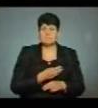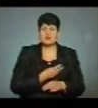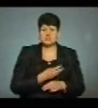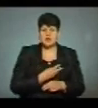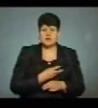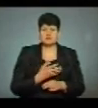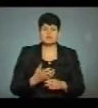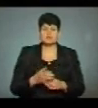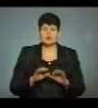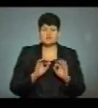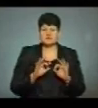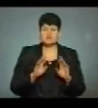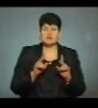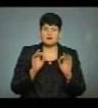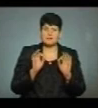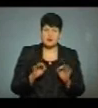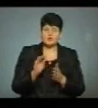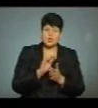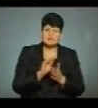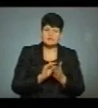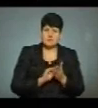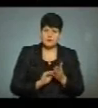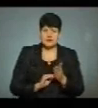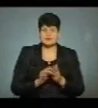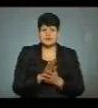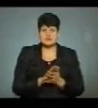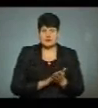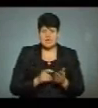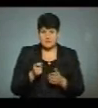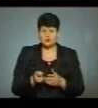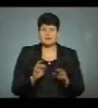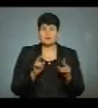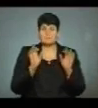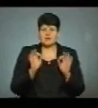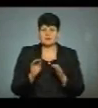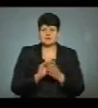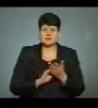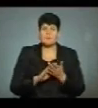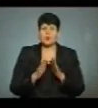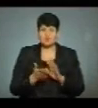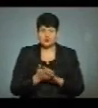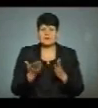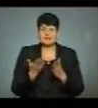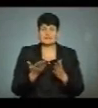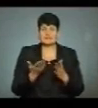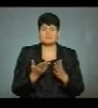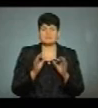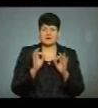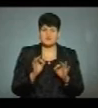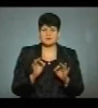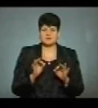громадянського суспільства, розказуємо, як правильно заповняти заявку, як правильно заповняти положення, які статті витрат